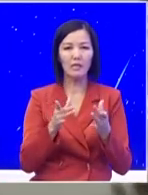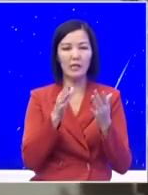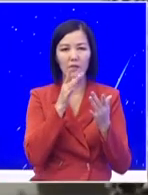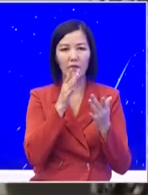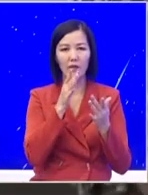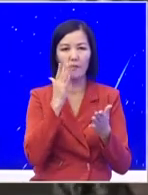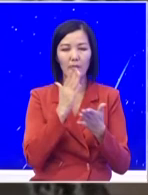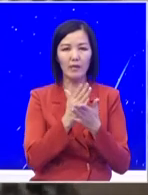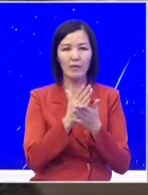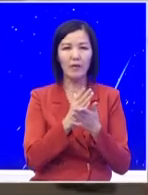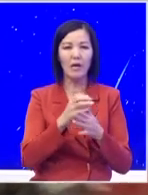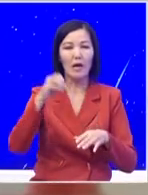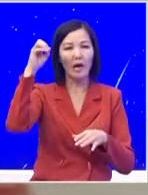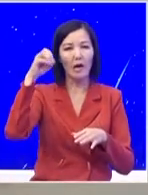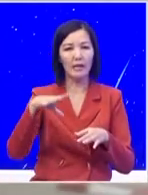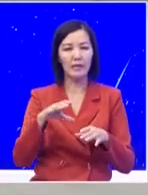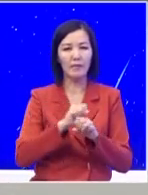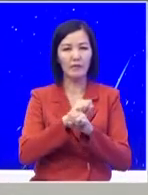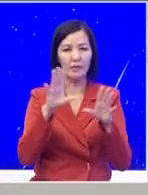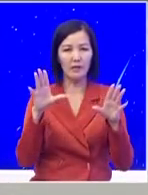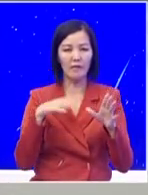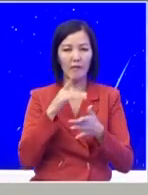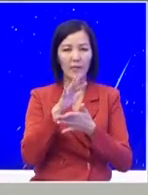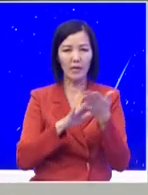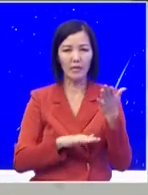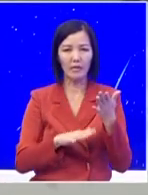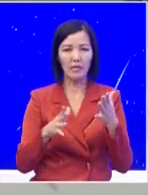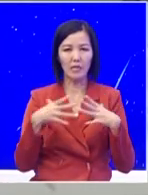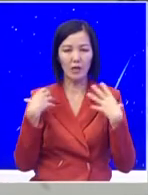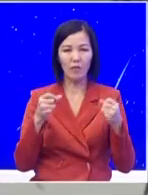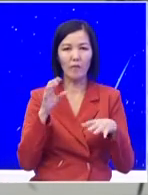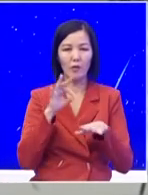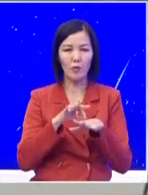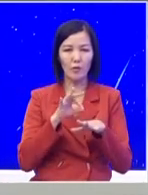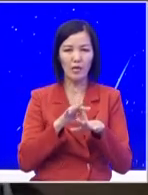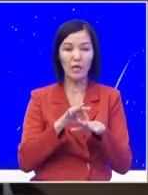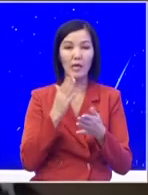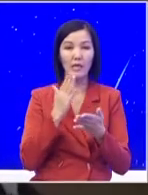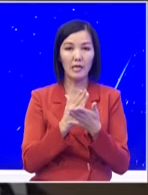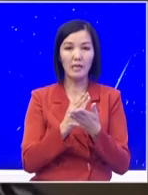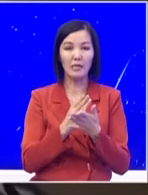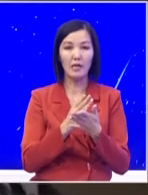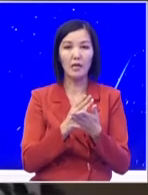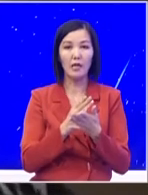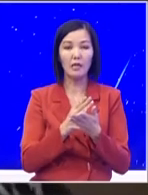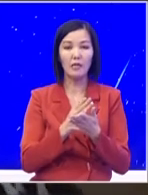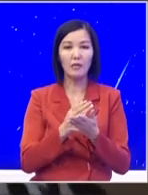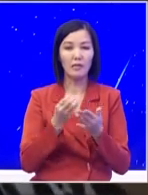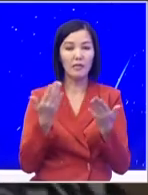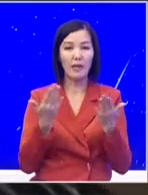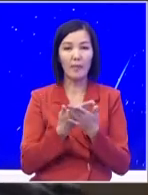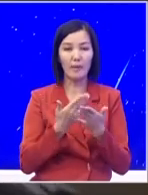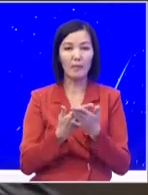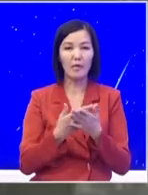время последствия атомных взрывов тех лет продолжают сказываться на здоровье людей. С того времени никто не мог быть застрахован